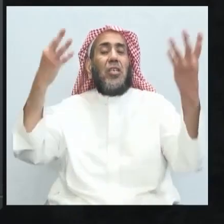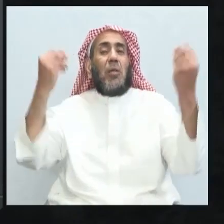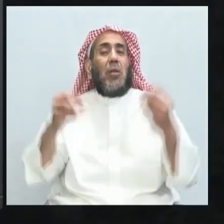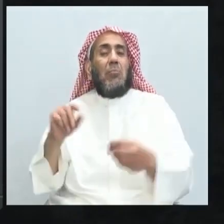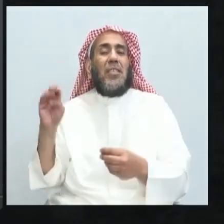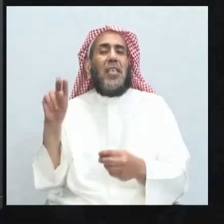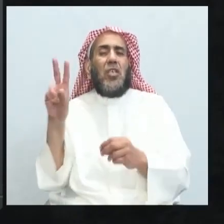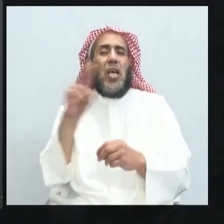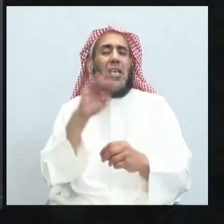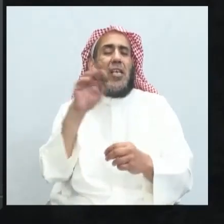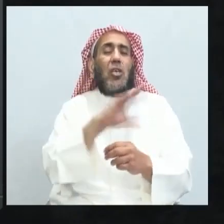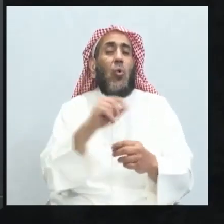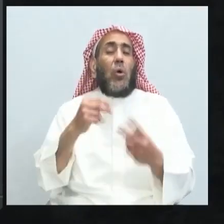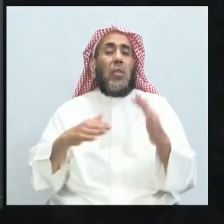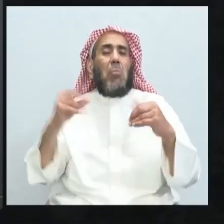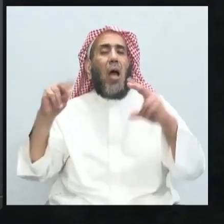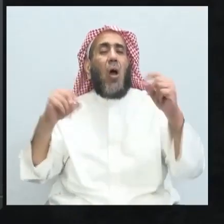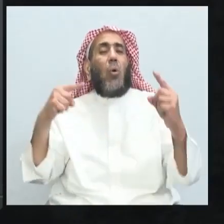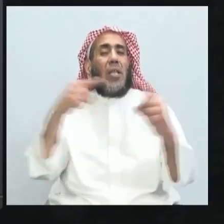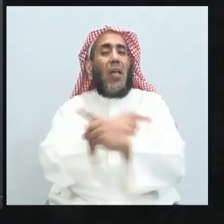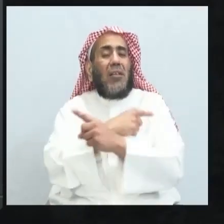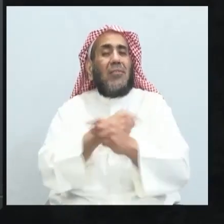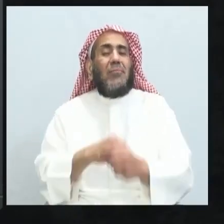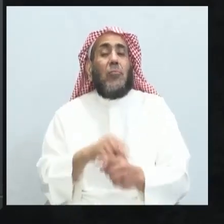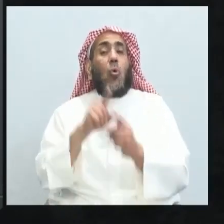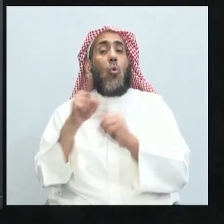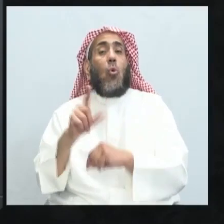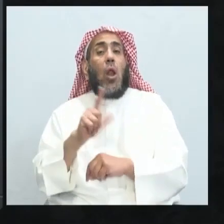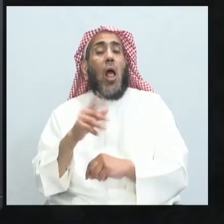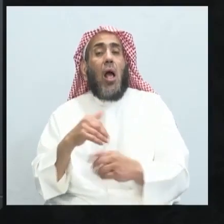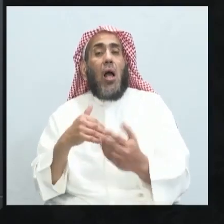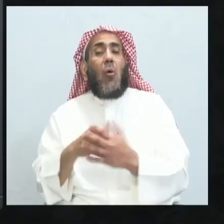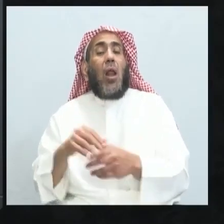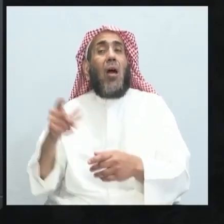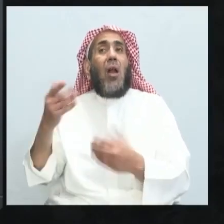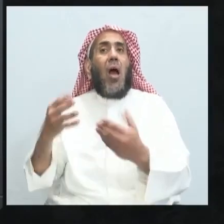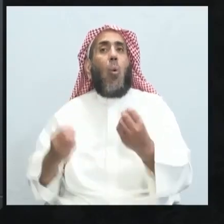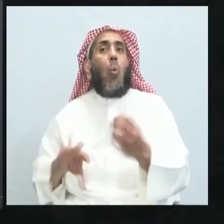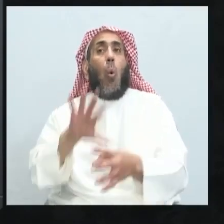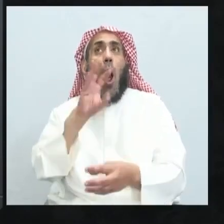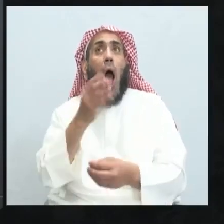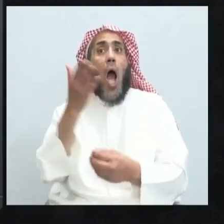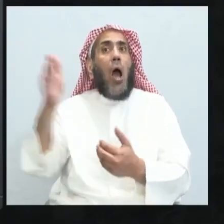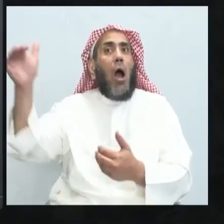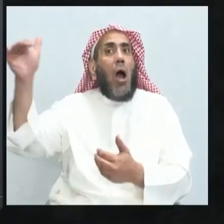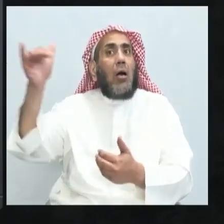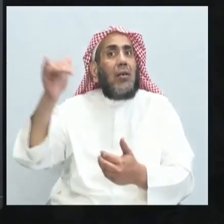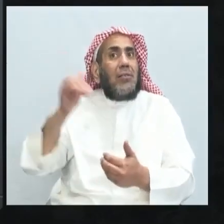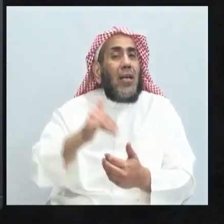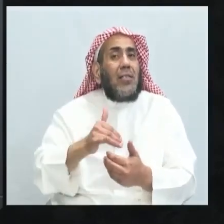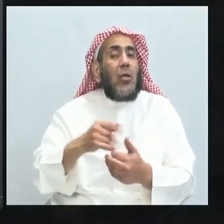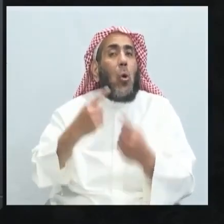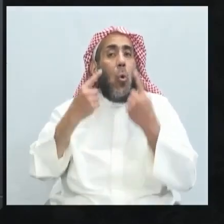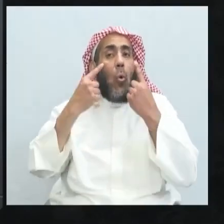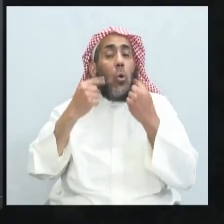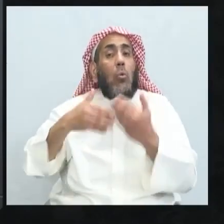سجع وطباق وجناس وتضاد او وهنا يقول ان الاخره قد اقبلت واشرفت باطلاع يعني الاخره ستاتي والدنيا